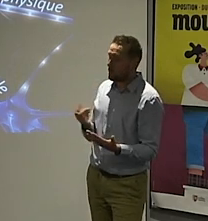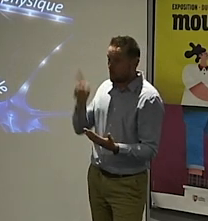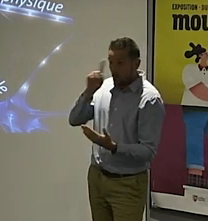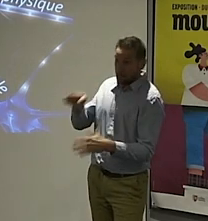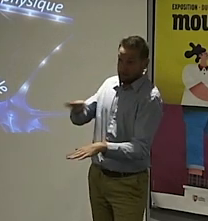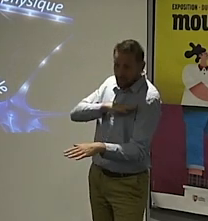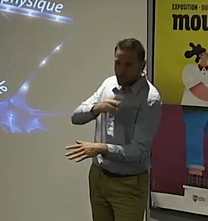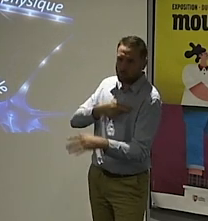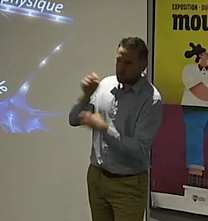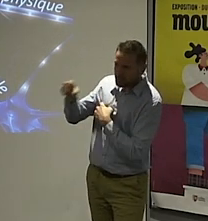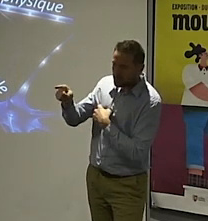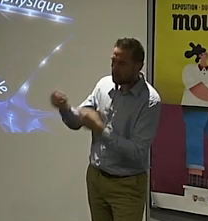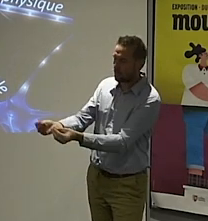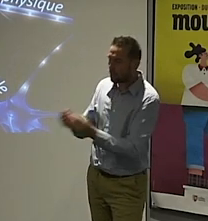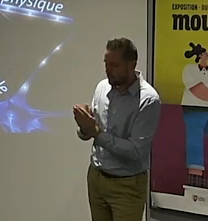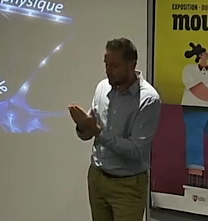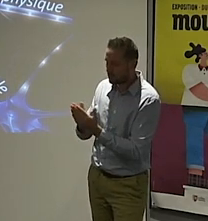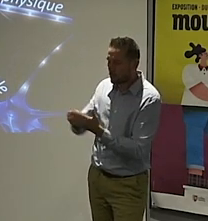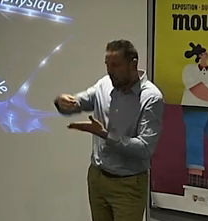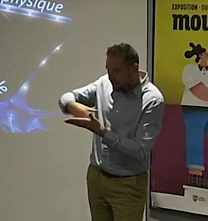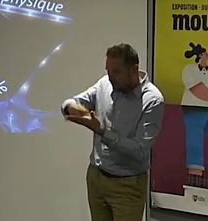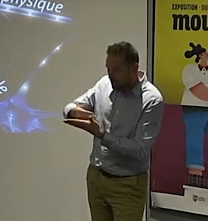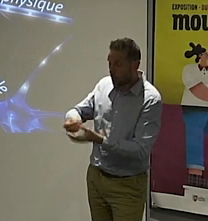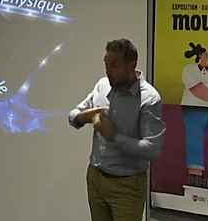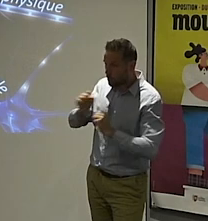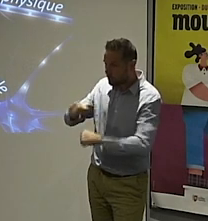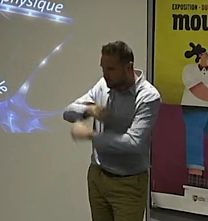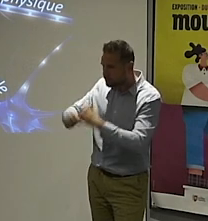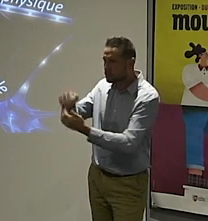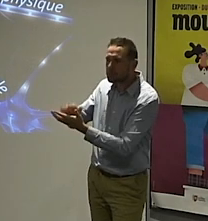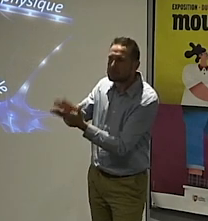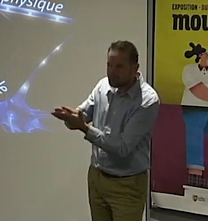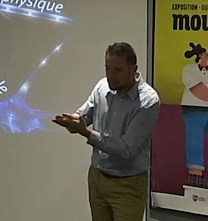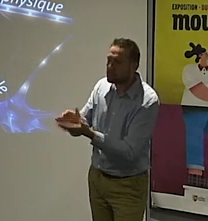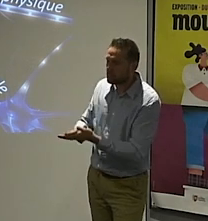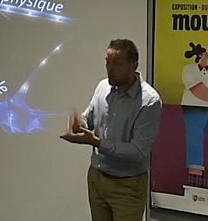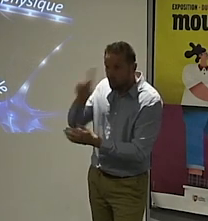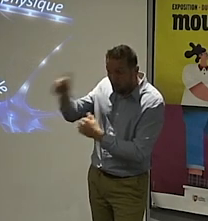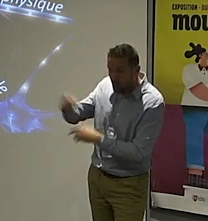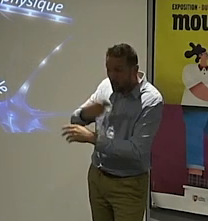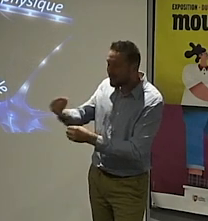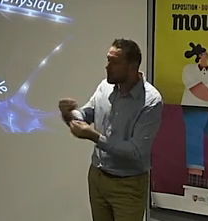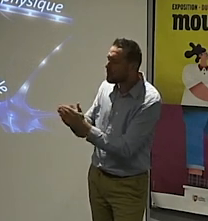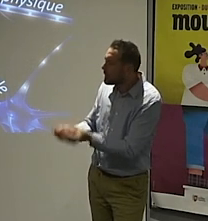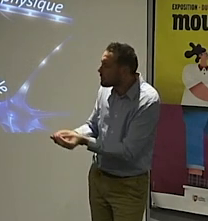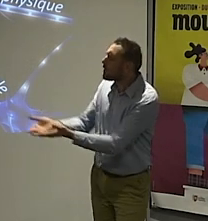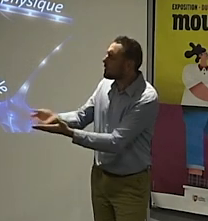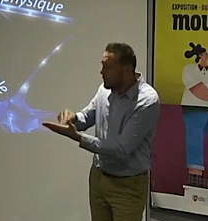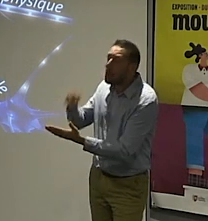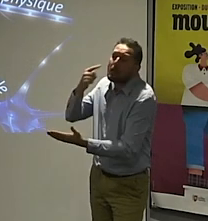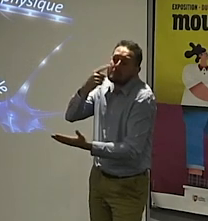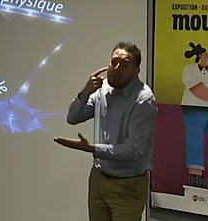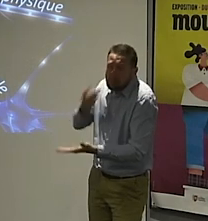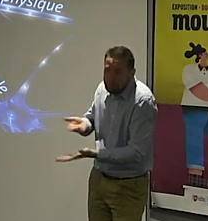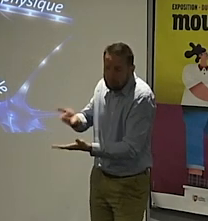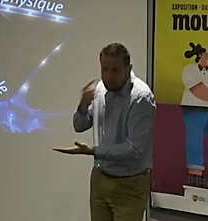à ce médecin qui m'a donné ce petit fascicule au bonheur du GEM en me disant vous verrez bien. Et j'ai vu. Donc la démarche,